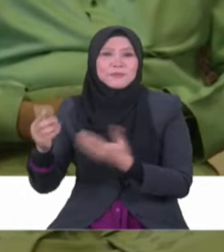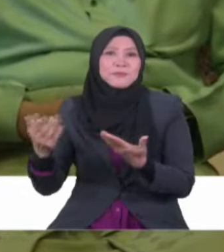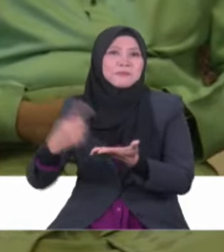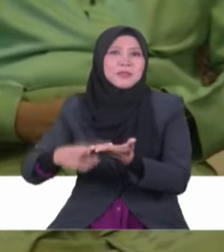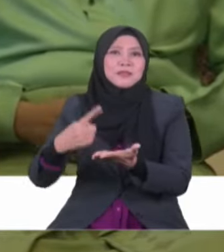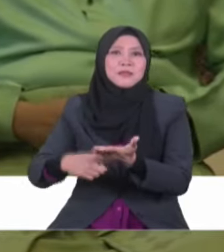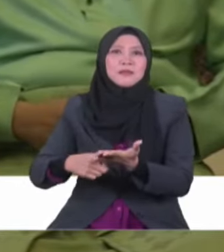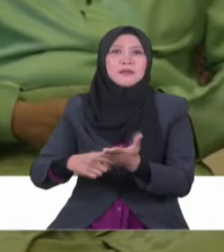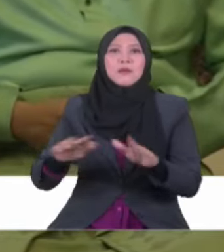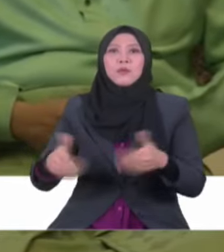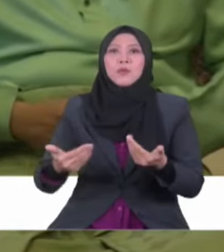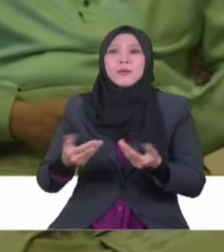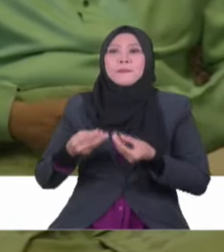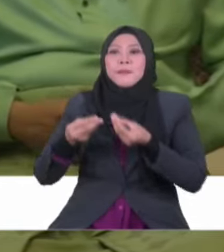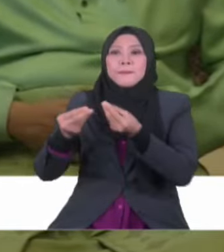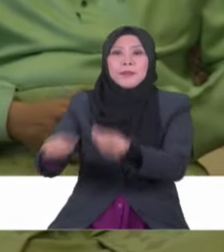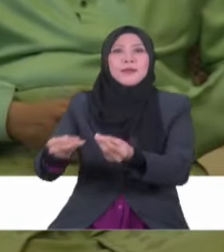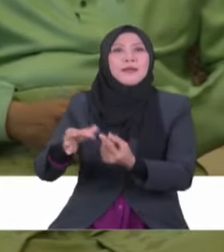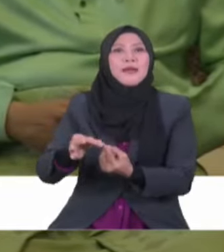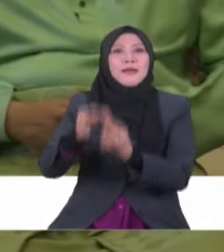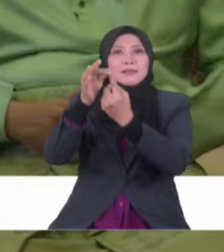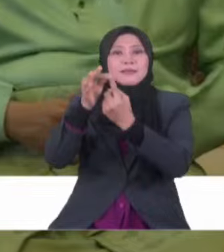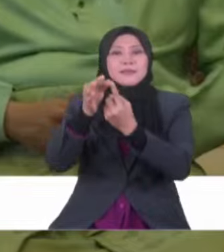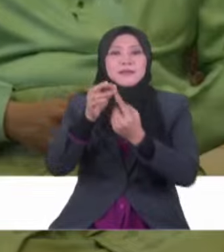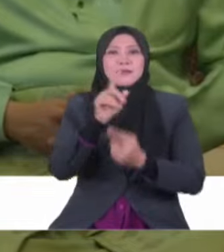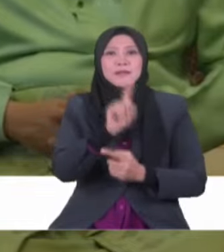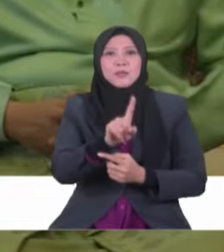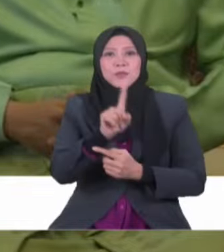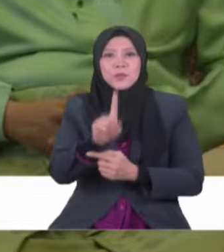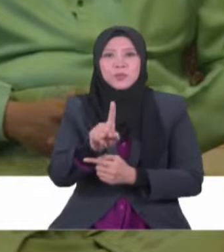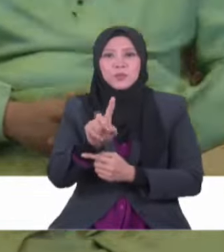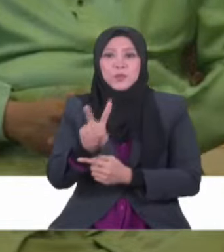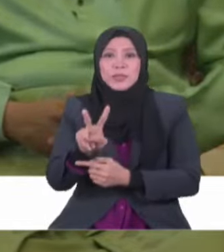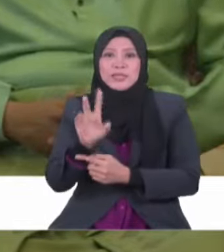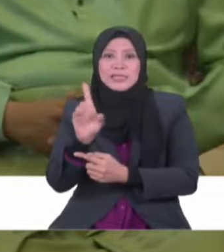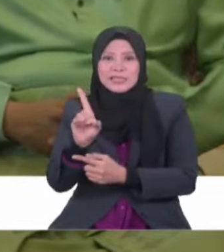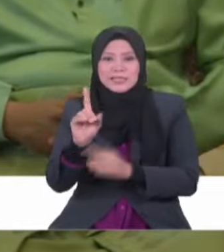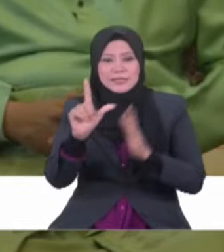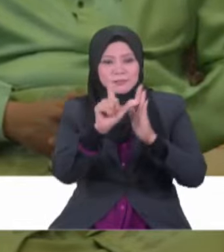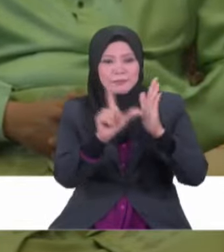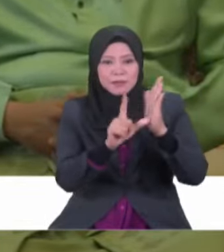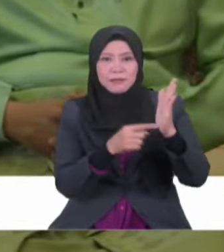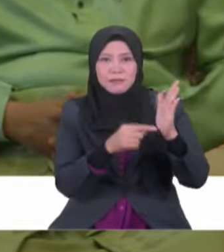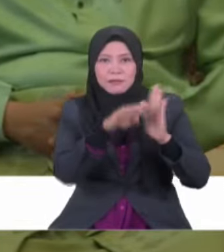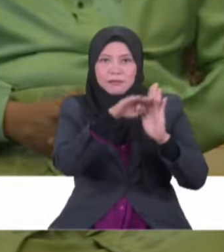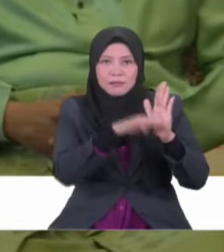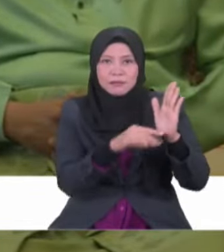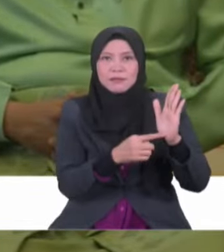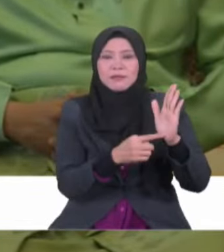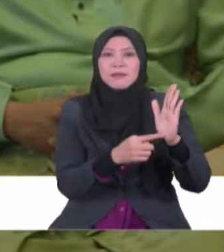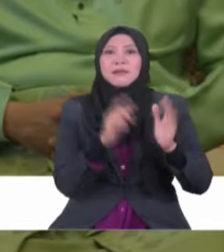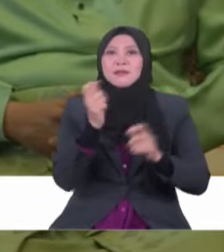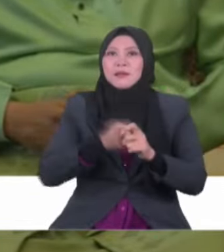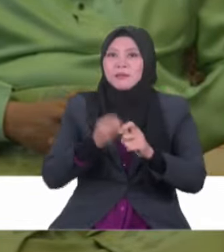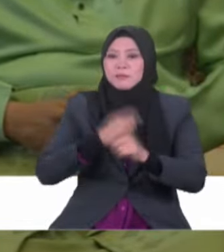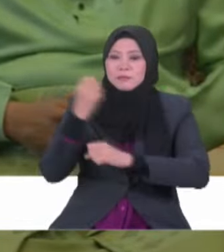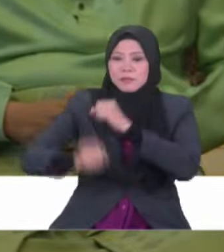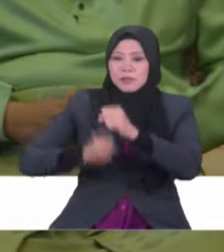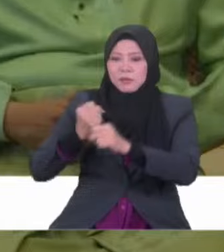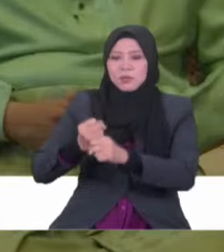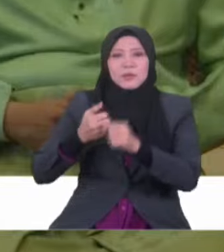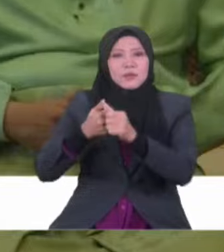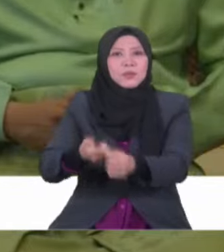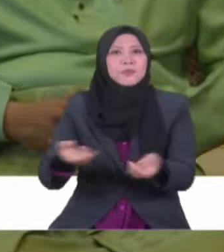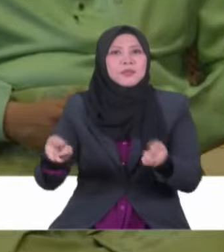soal pemberian khas perkara 112D dalam perlembagaan. Ini maknanya tiap tahun ikut